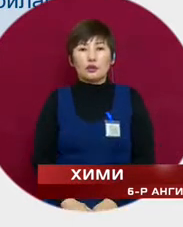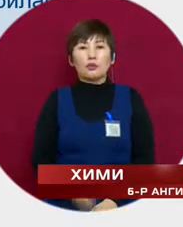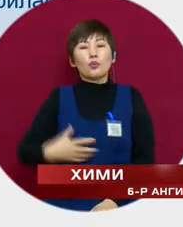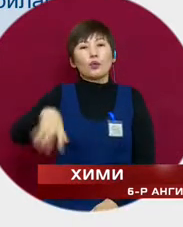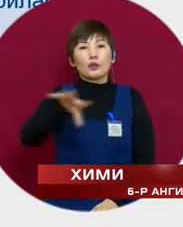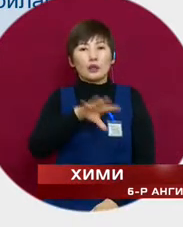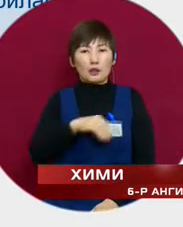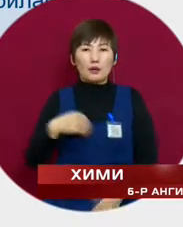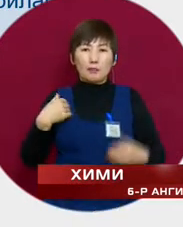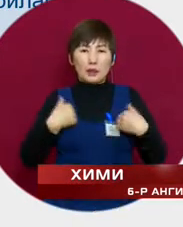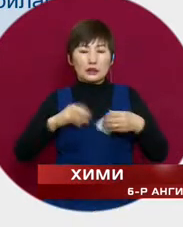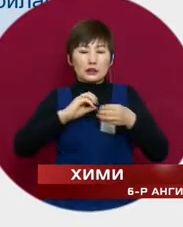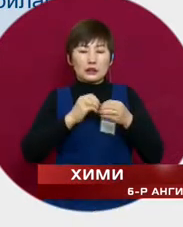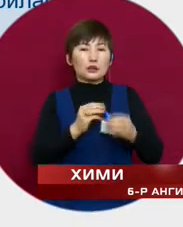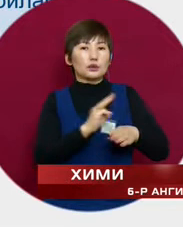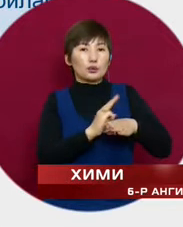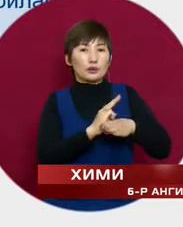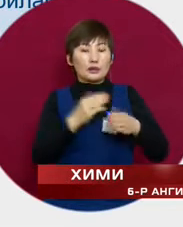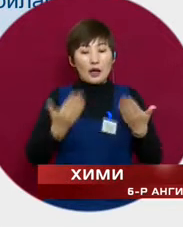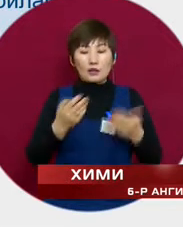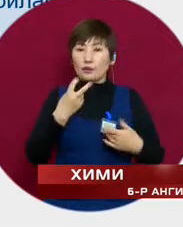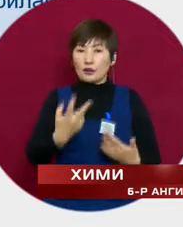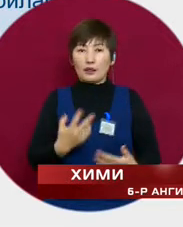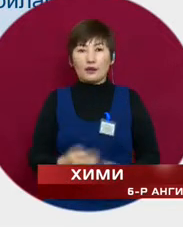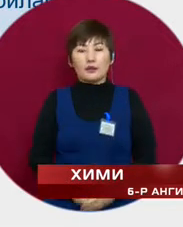бүгдээрээ багшийнхаа хийсэн дуршилттай харьцуулаарай.